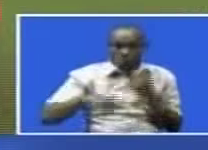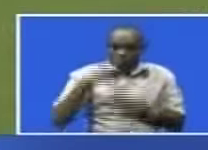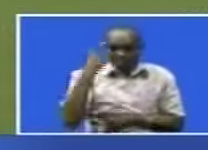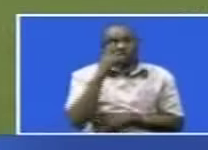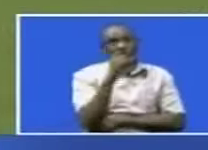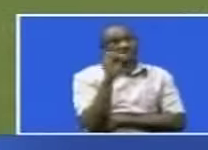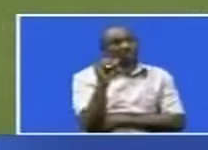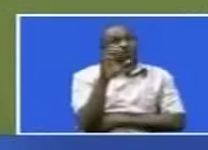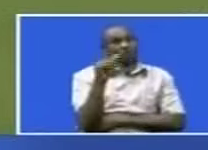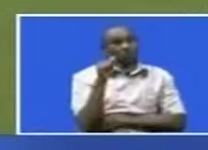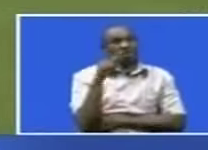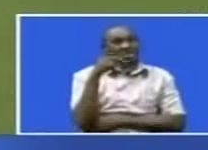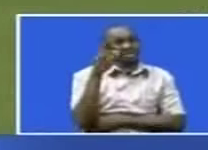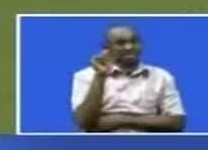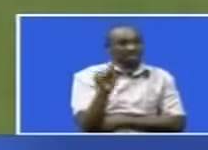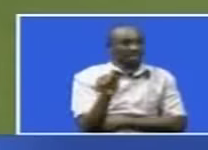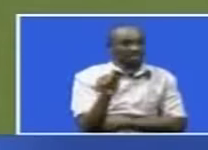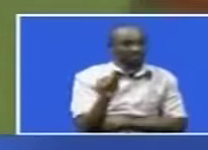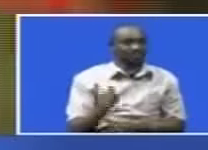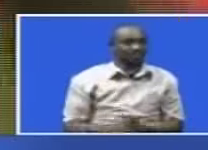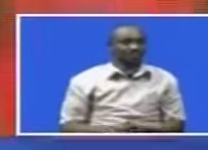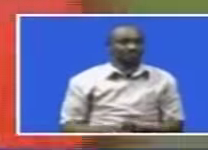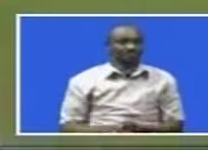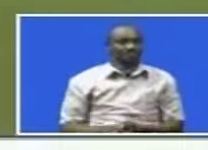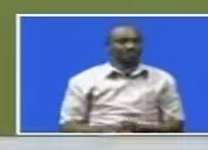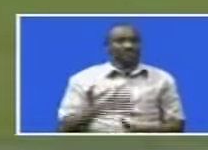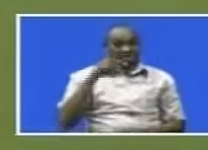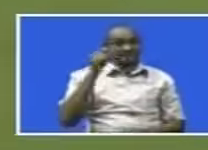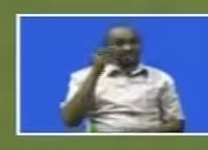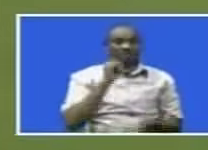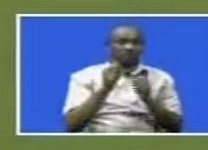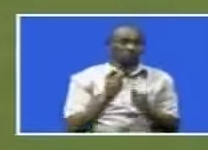bao moja kwa bila dhidi ya Ushuru FC. Abula Ahmed, KTN Michezo.